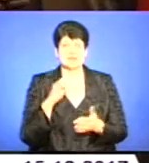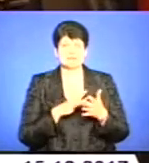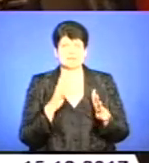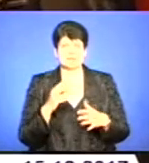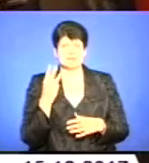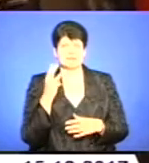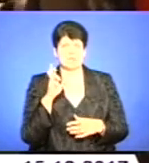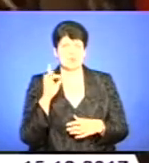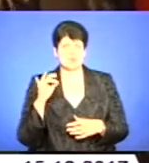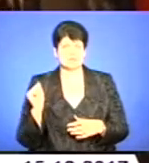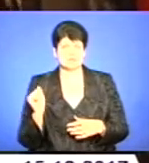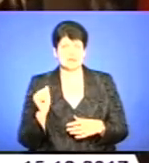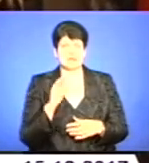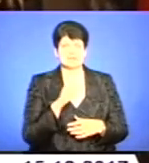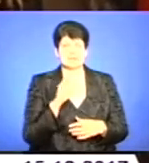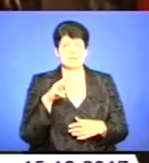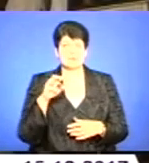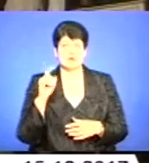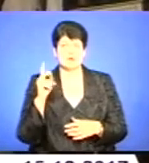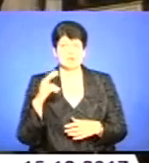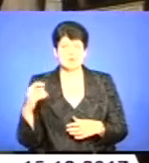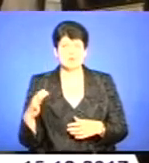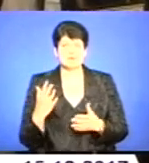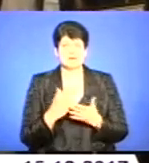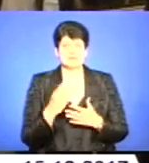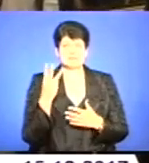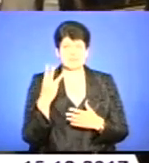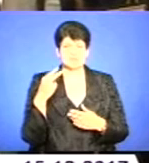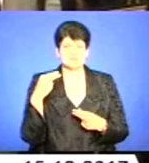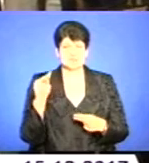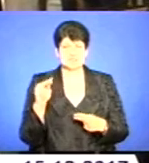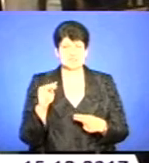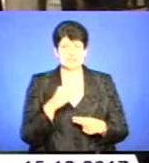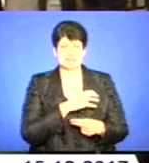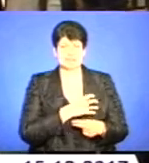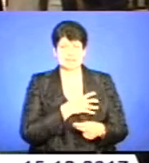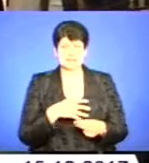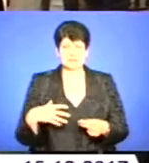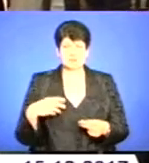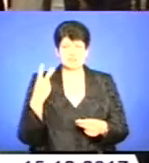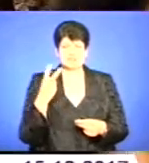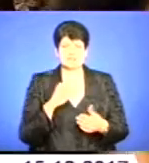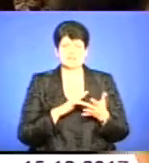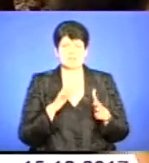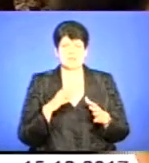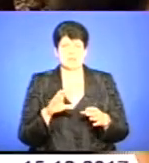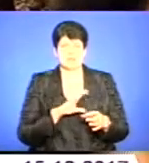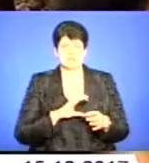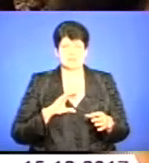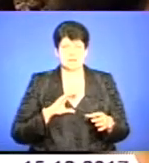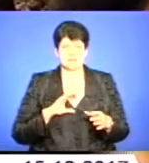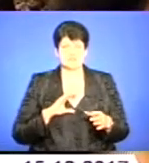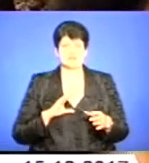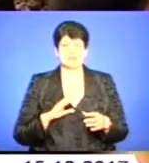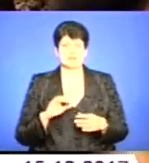3 бронзи. А Василь Макух став володарем 3 чемпіонських титулів і 2 срібних медалей. Замкнув своєрідну призову